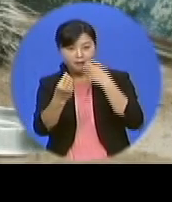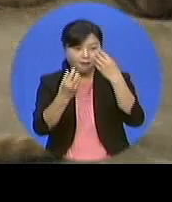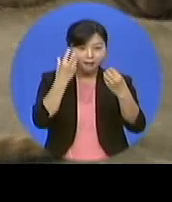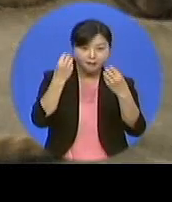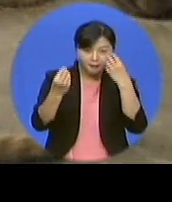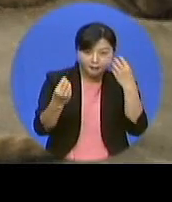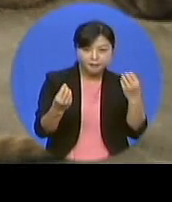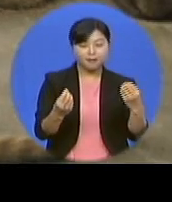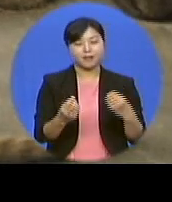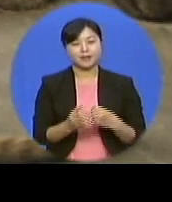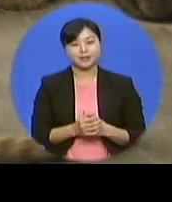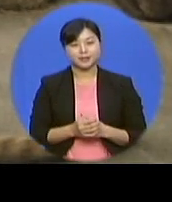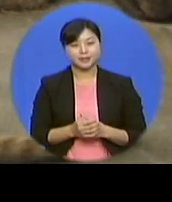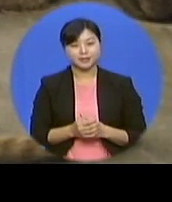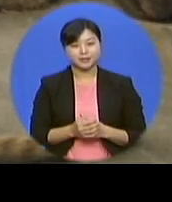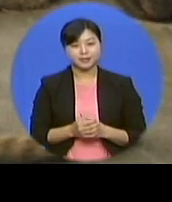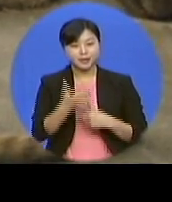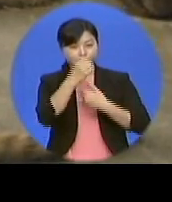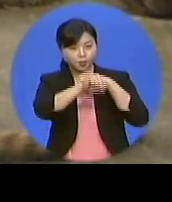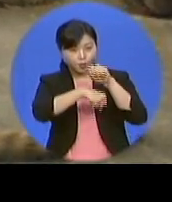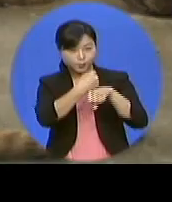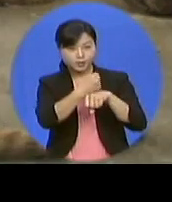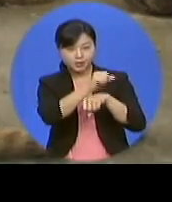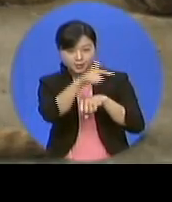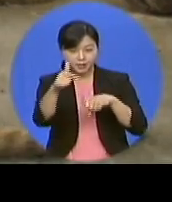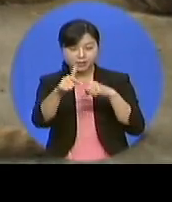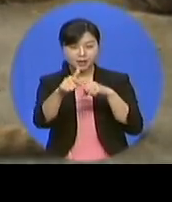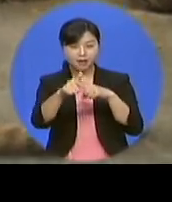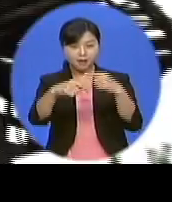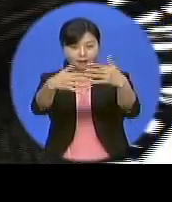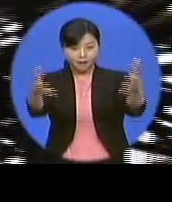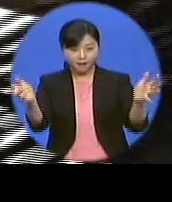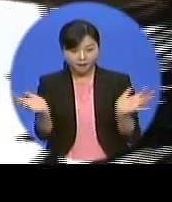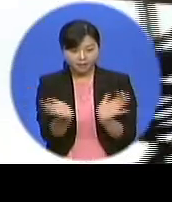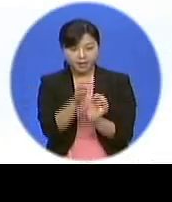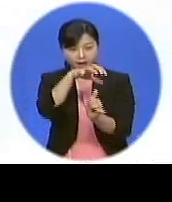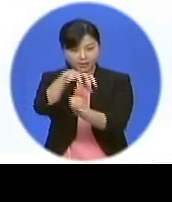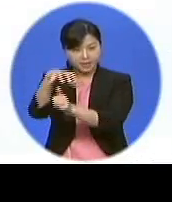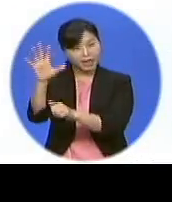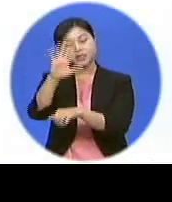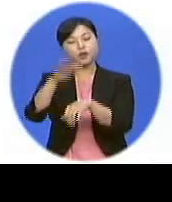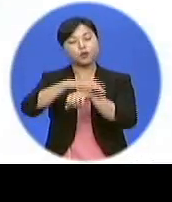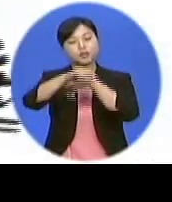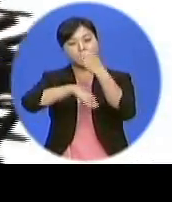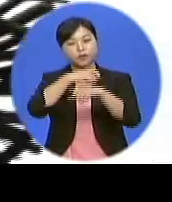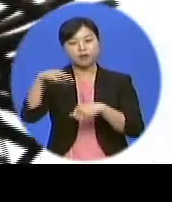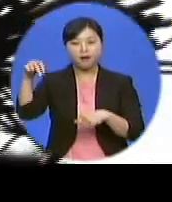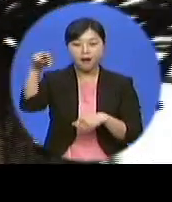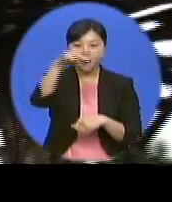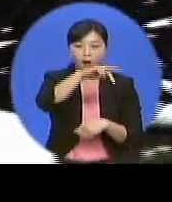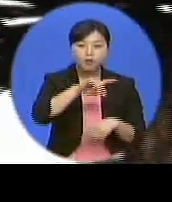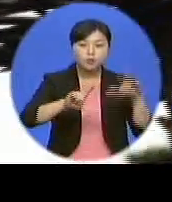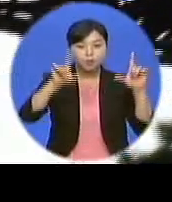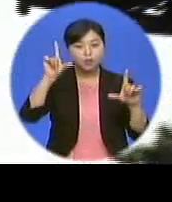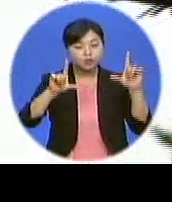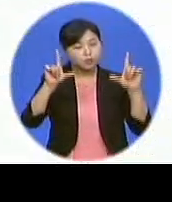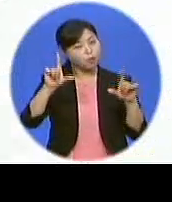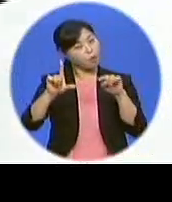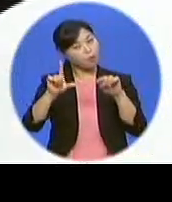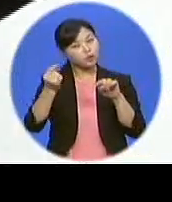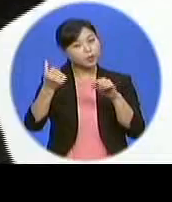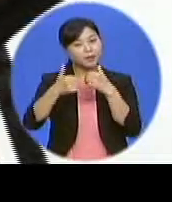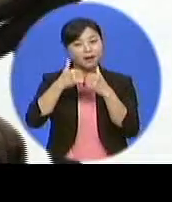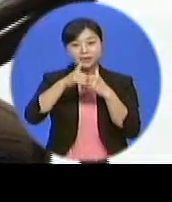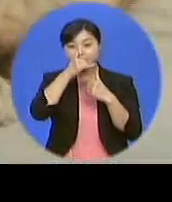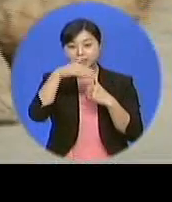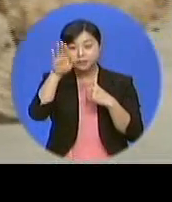것은 물론이고요. 동물들이 우리 안에 갇혀있지 않고 자유롭게 다니는 풍경이 낯설기도 하지만